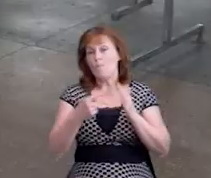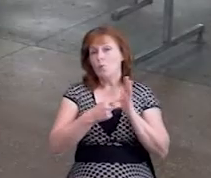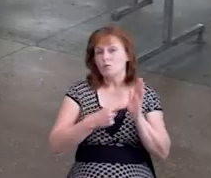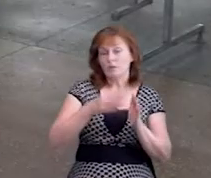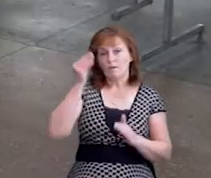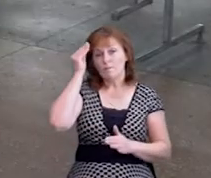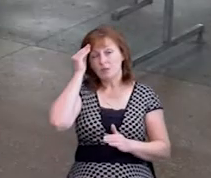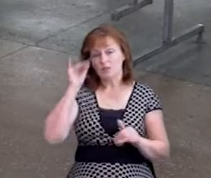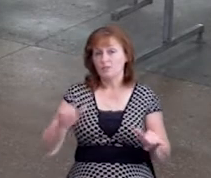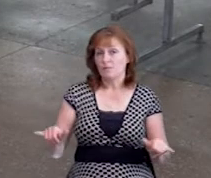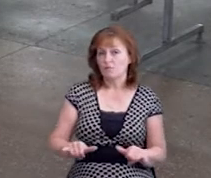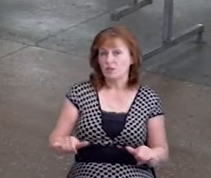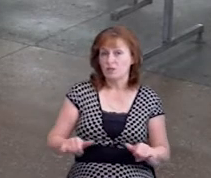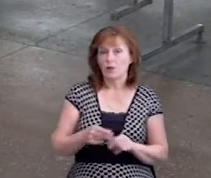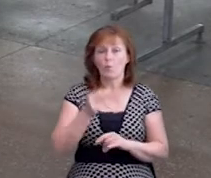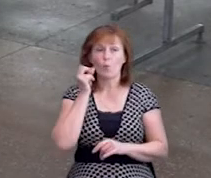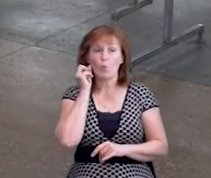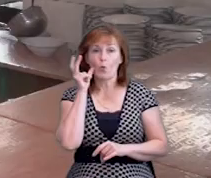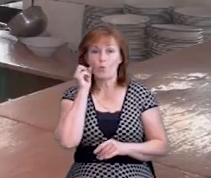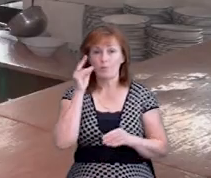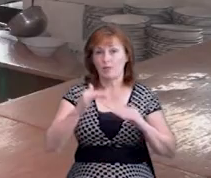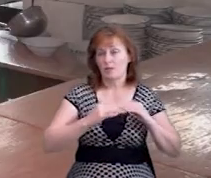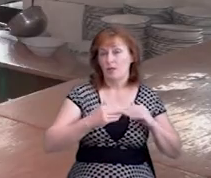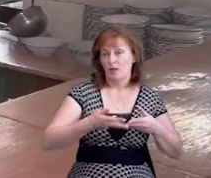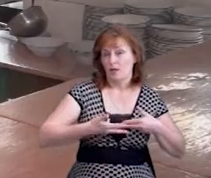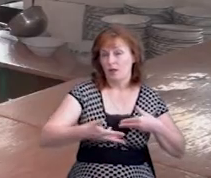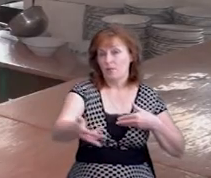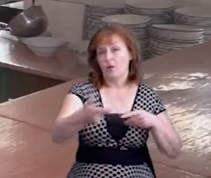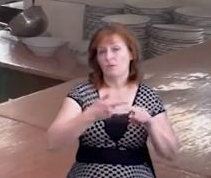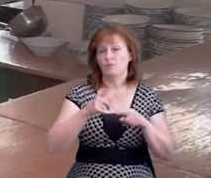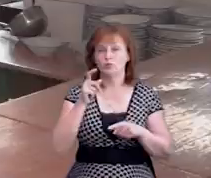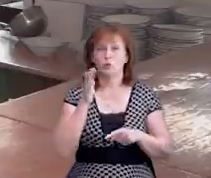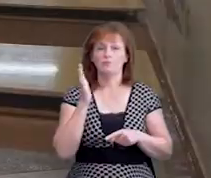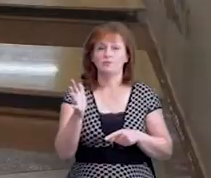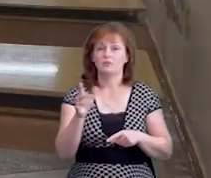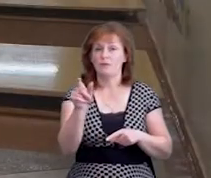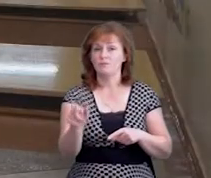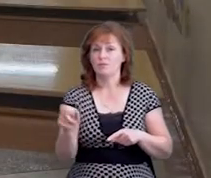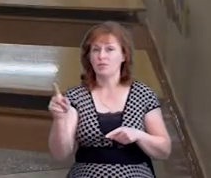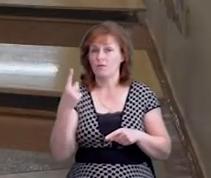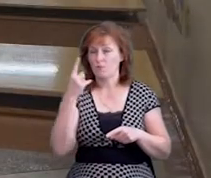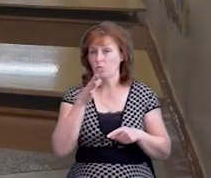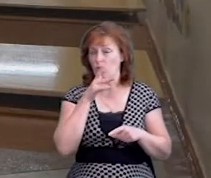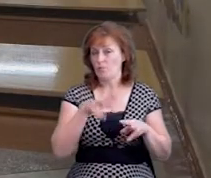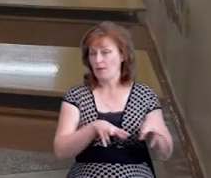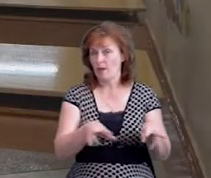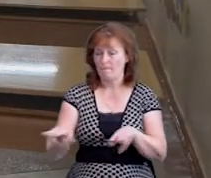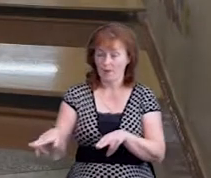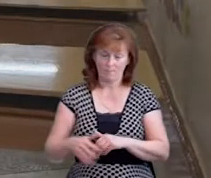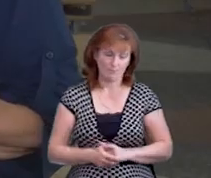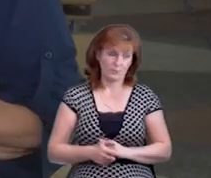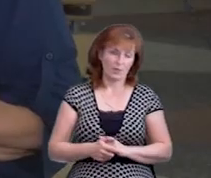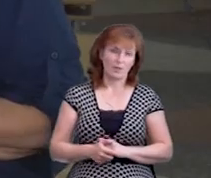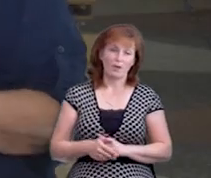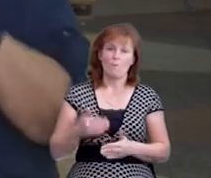однієї перерви обід накриватимуть щонайбільше 150 дітям. Раніше тут могли розміщувати 250 школярів